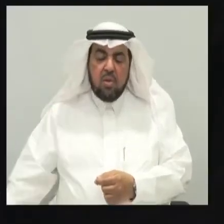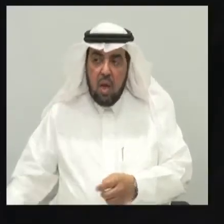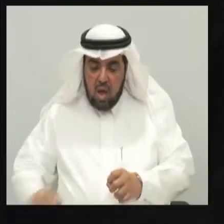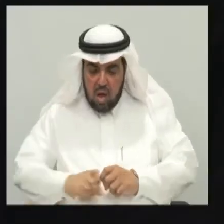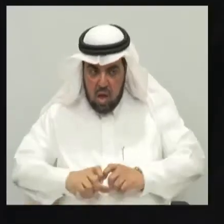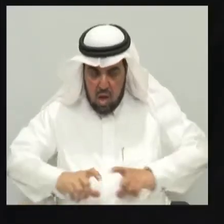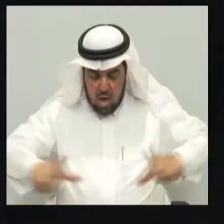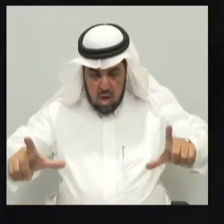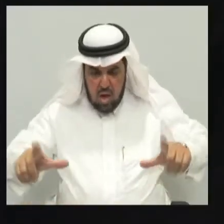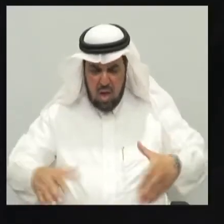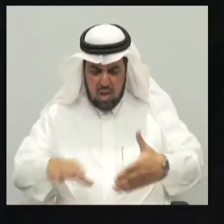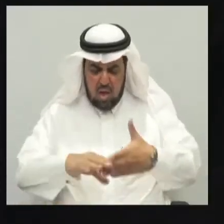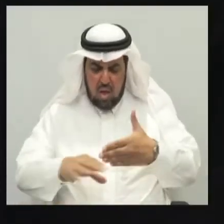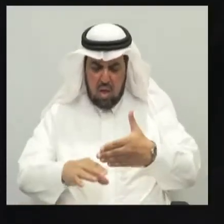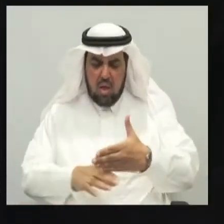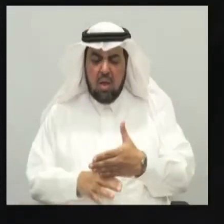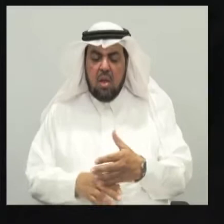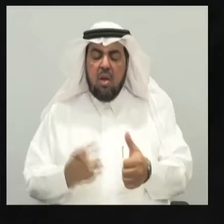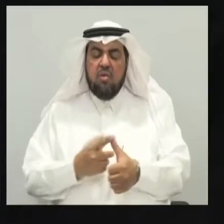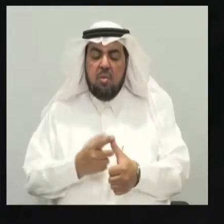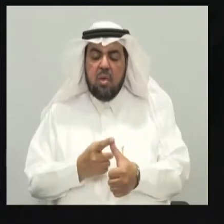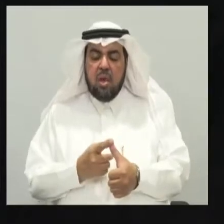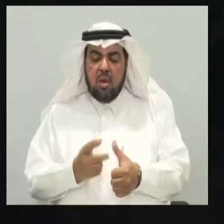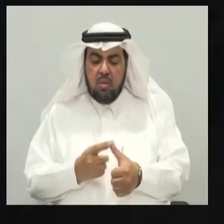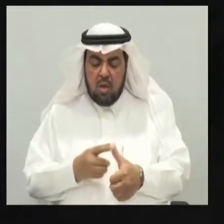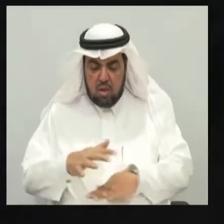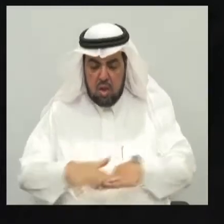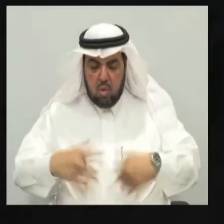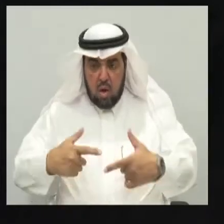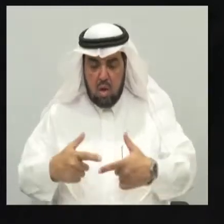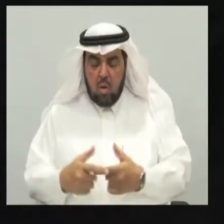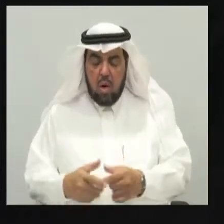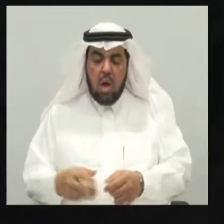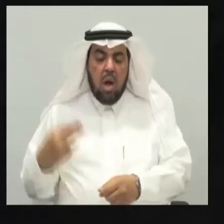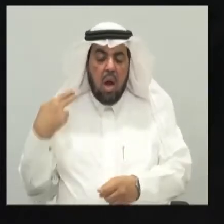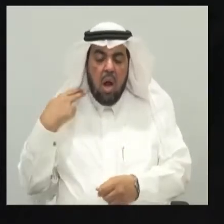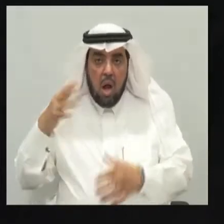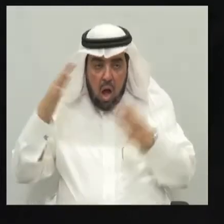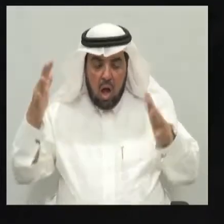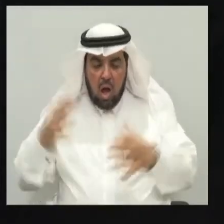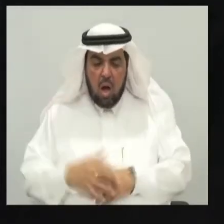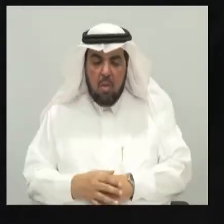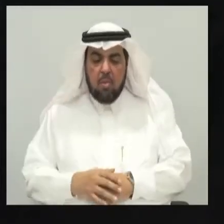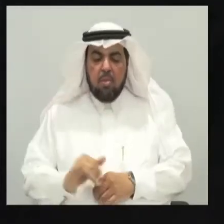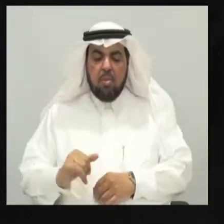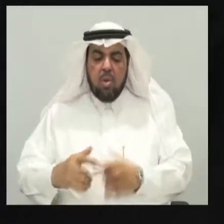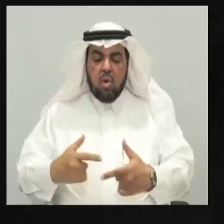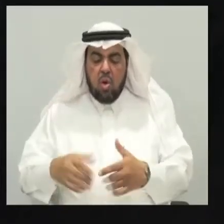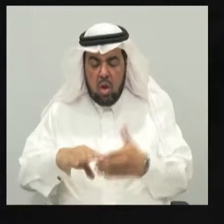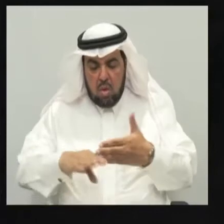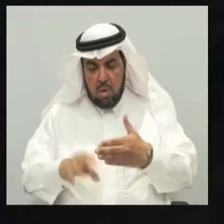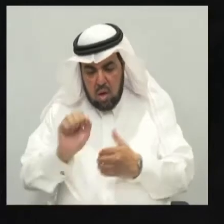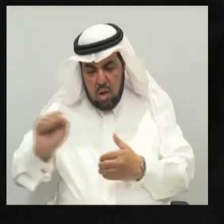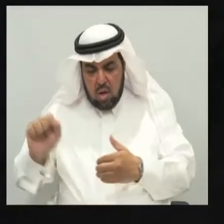أشهر التراتيب في البداية، في بداية الجدول الدوري للعالم مندليف، رتبت العناصر على